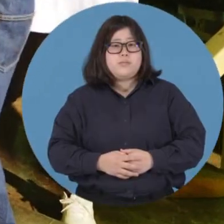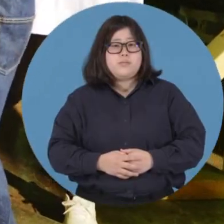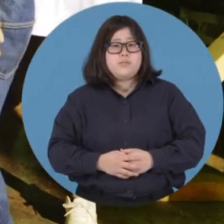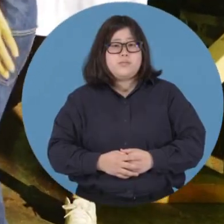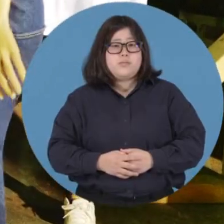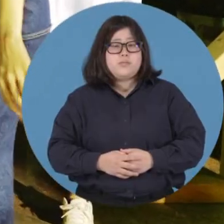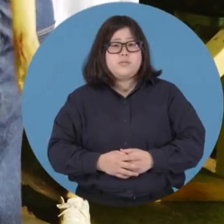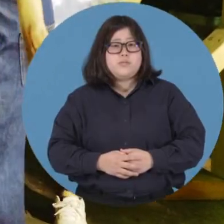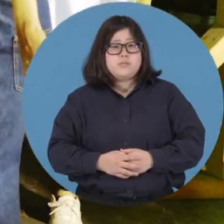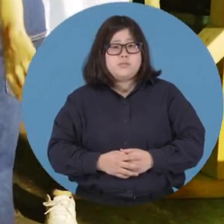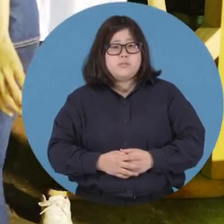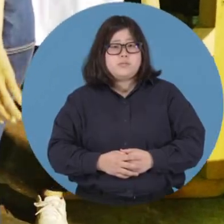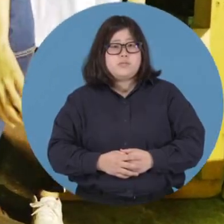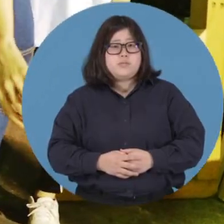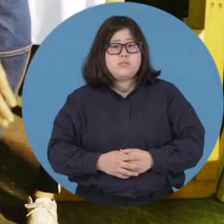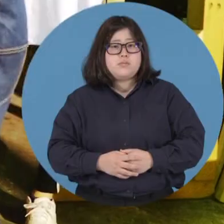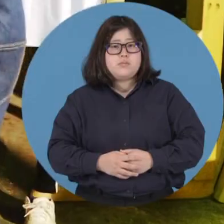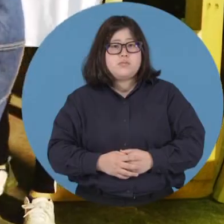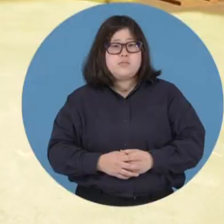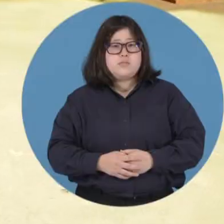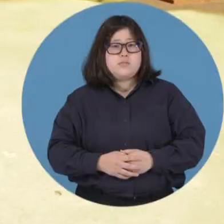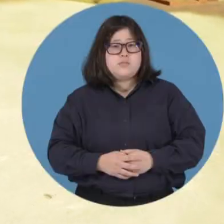足の位置はこっち。